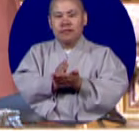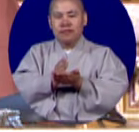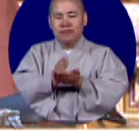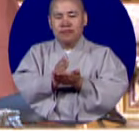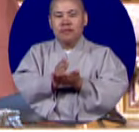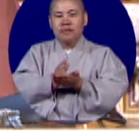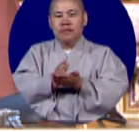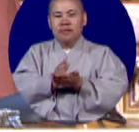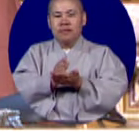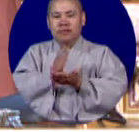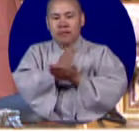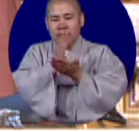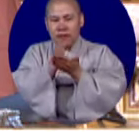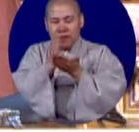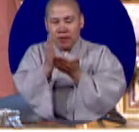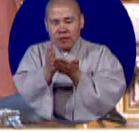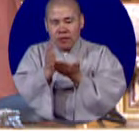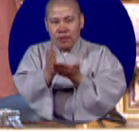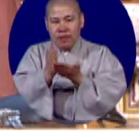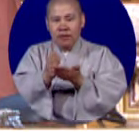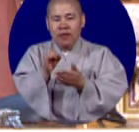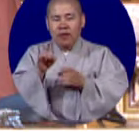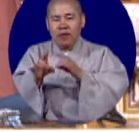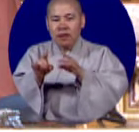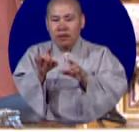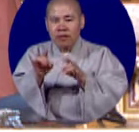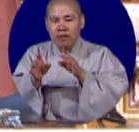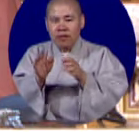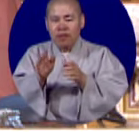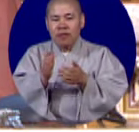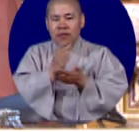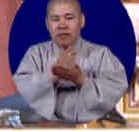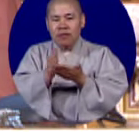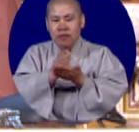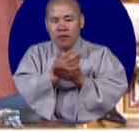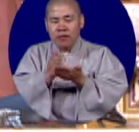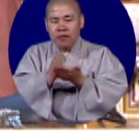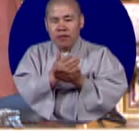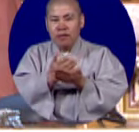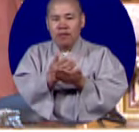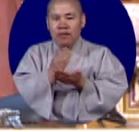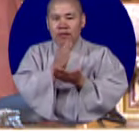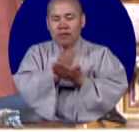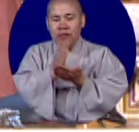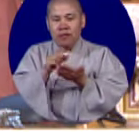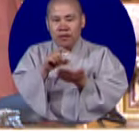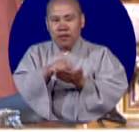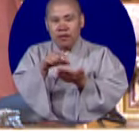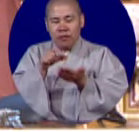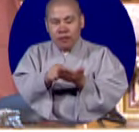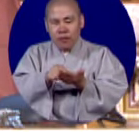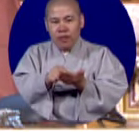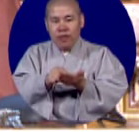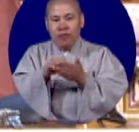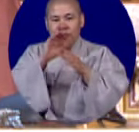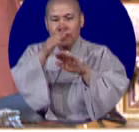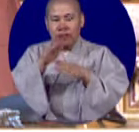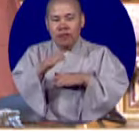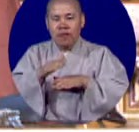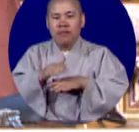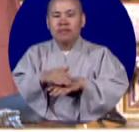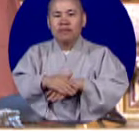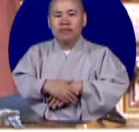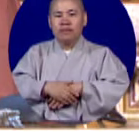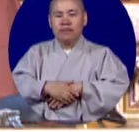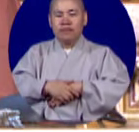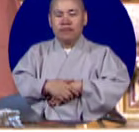분법 할 때 나눈 뭐 하나하나 그게 이제 나눈 분량만큼의 내용이다 이 말이거든요. 그 자량이에요.